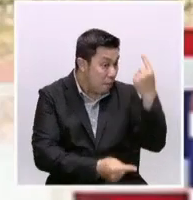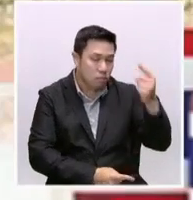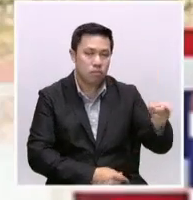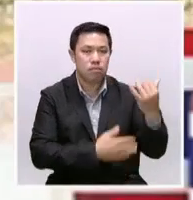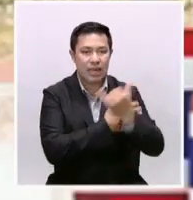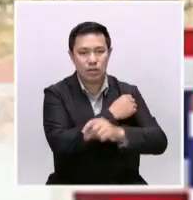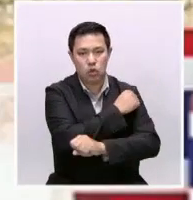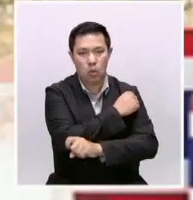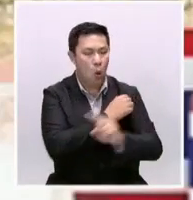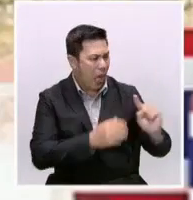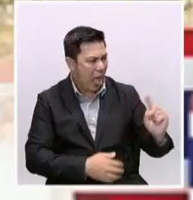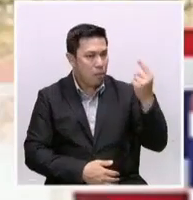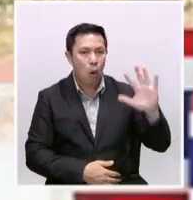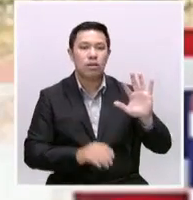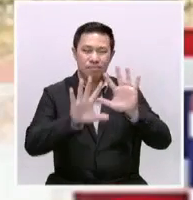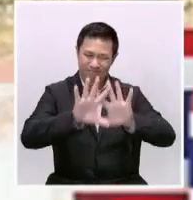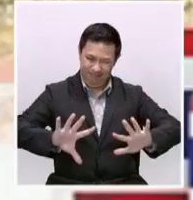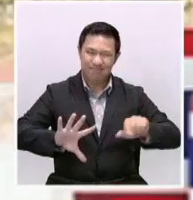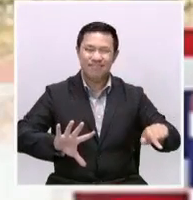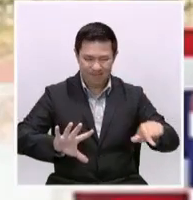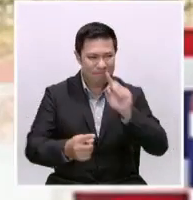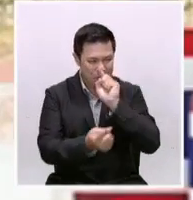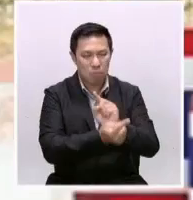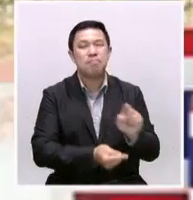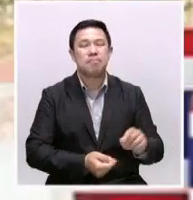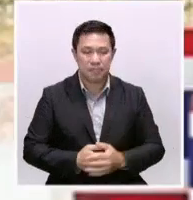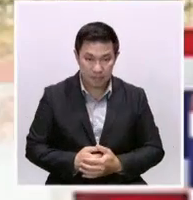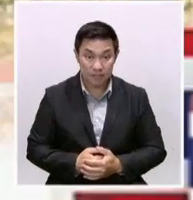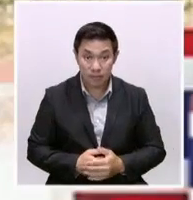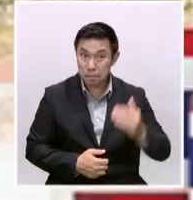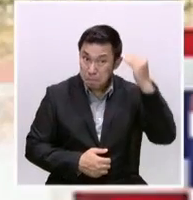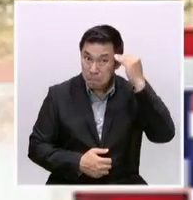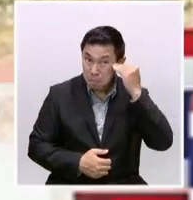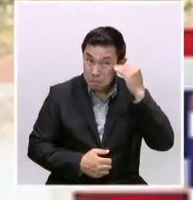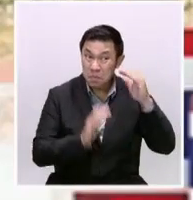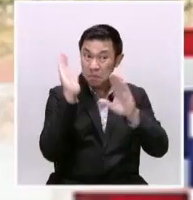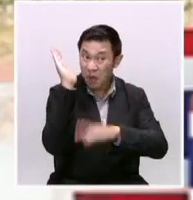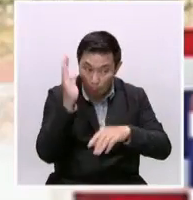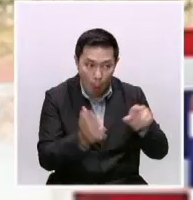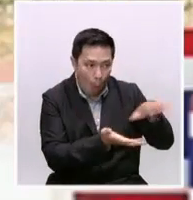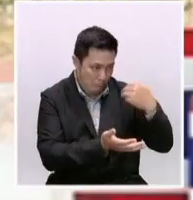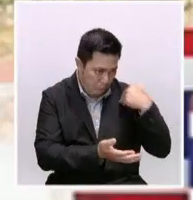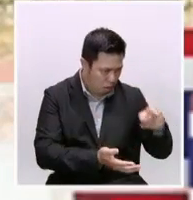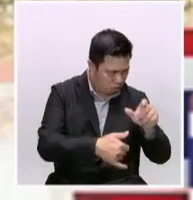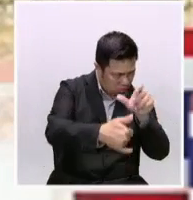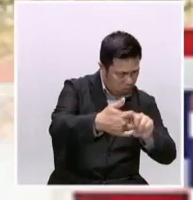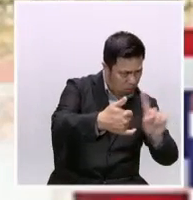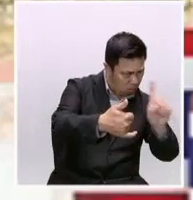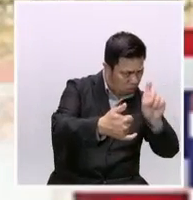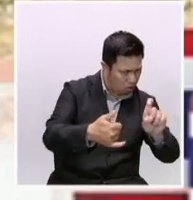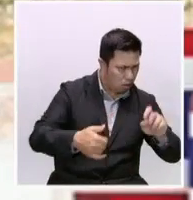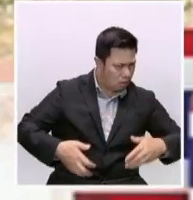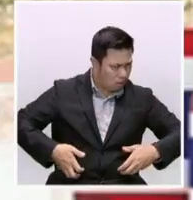ายแรกนะครับถือได้ว่าเป็นรายแรกของเอเชียตะวันออกเฉียงใต้เลยก็ว่าได้เกาหลีใต้ก็มีรายงานเหมือนกันนะครับว่าพบเคสต้องสงสัยติดเชื้อฝีด